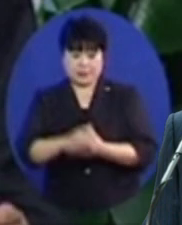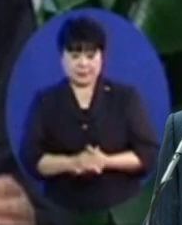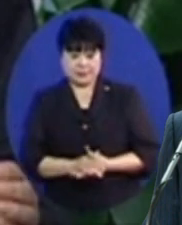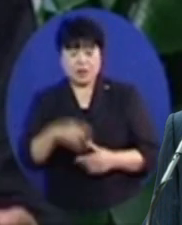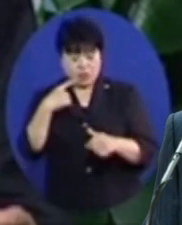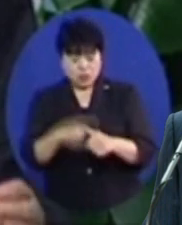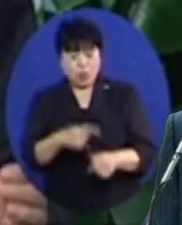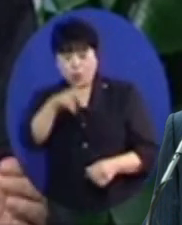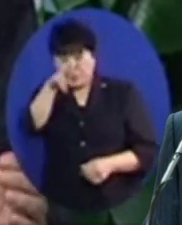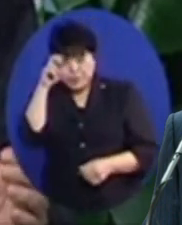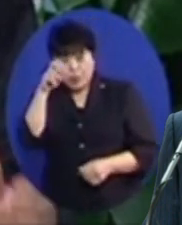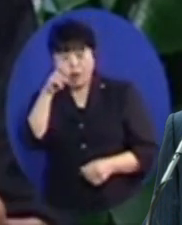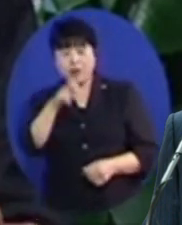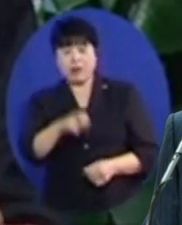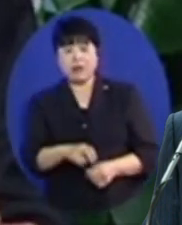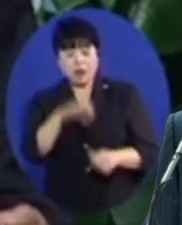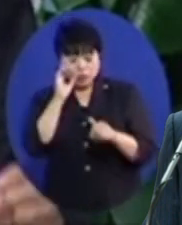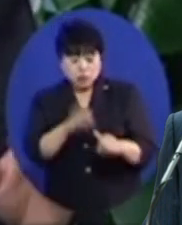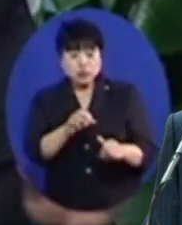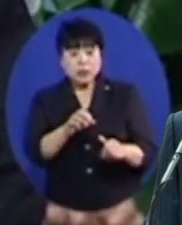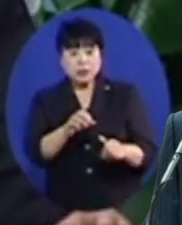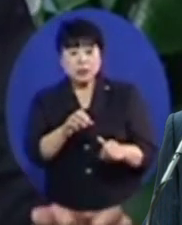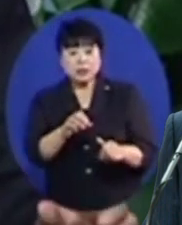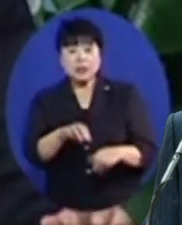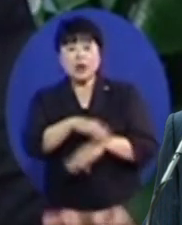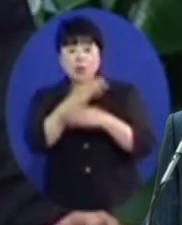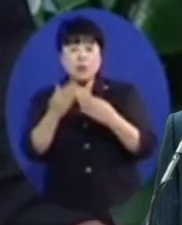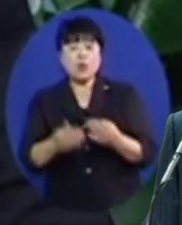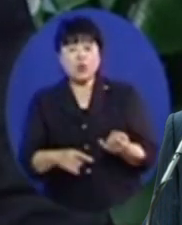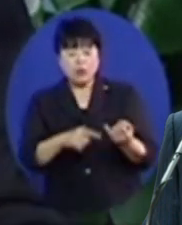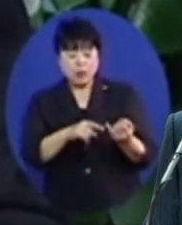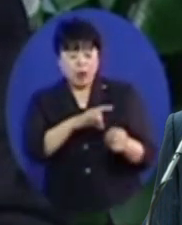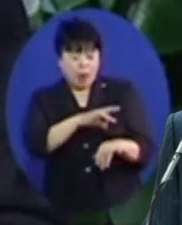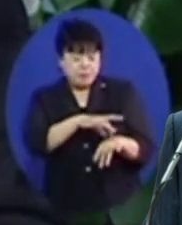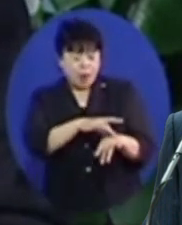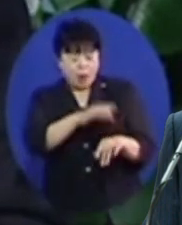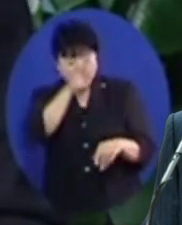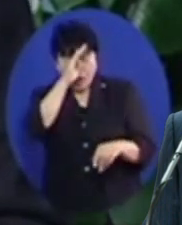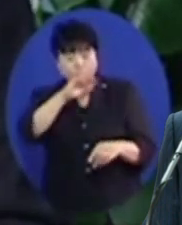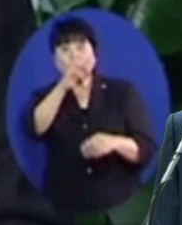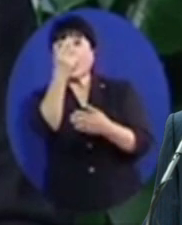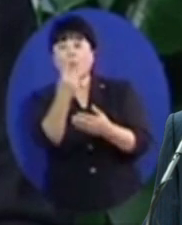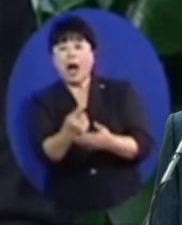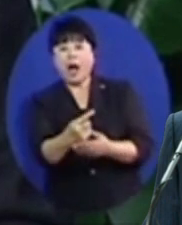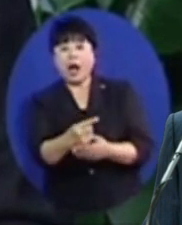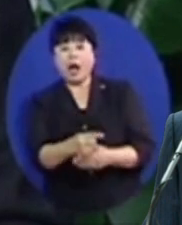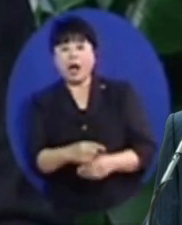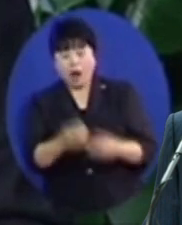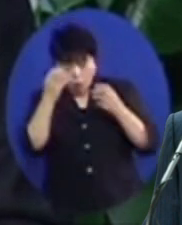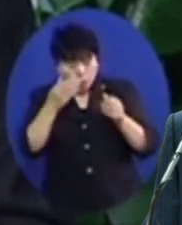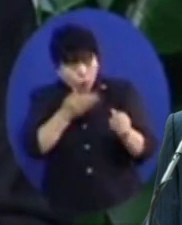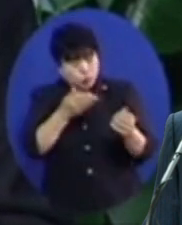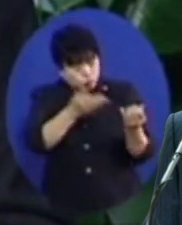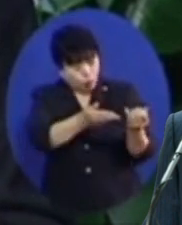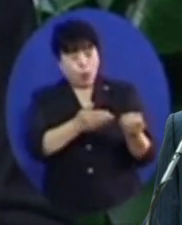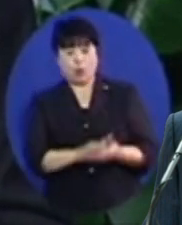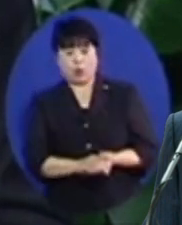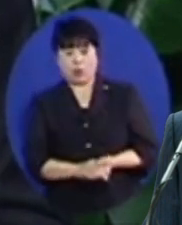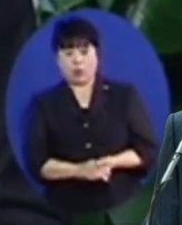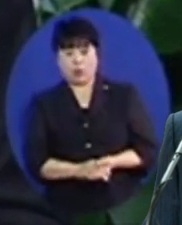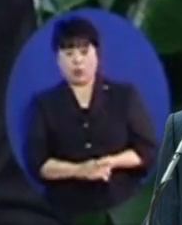욕하고 미워하고 저주하는 것이 전부 당신 관절염이 되어가지고서 이렇게 고통을 당하는 것입니다. 오늘 이